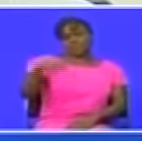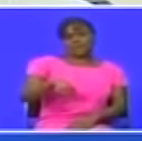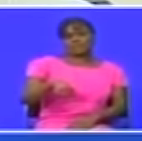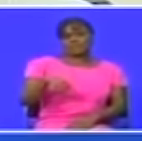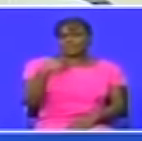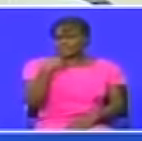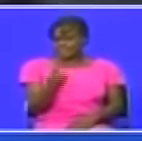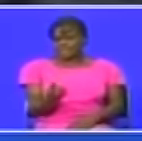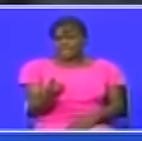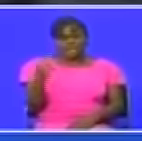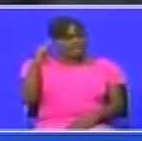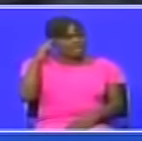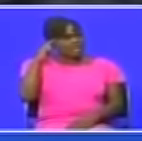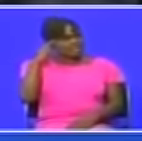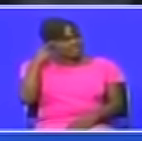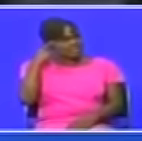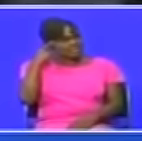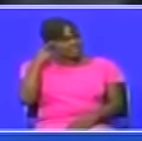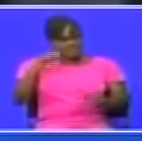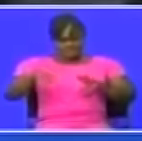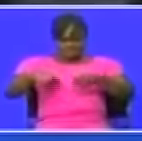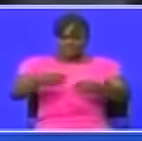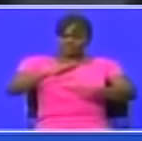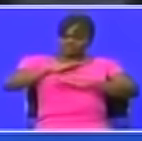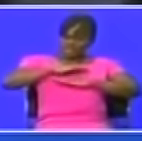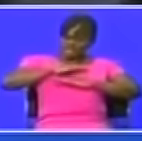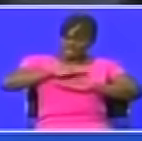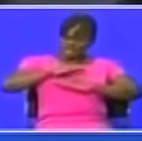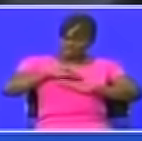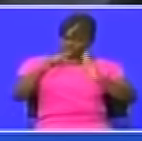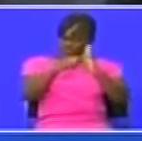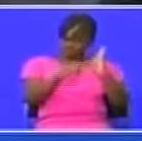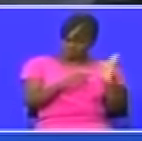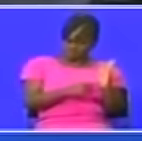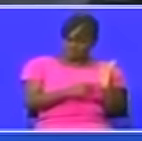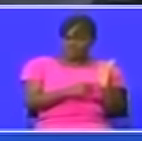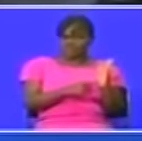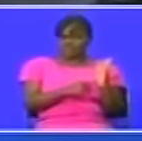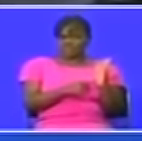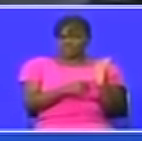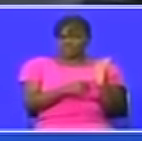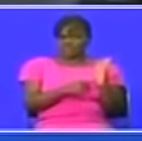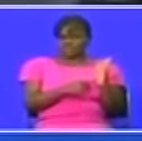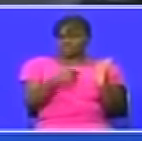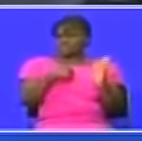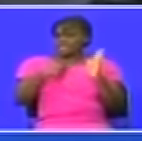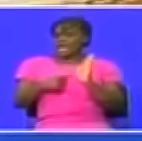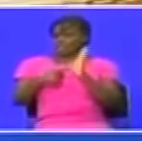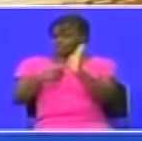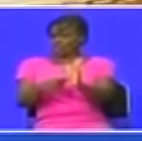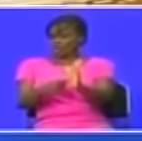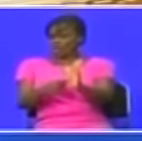good. Yeah. I think I'm giving you enough hint to show you that we regard this as fiction, and I'll demonstrate it to